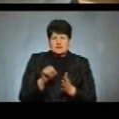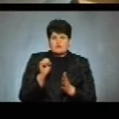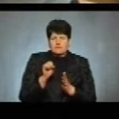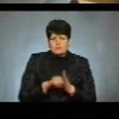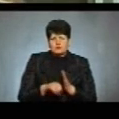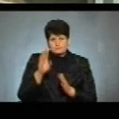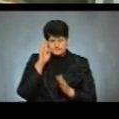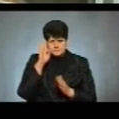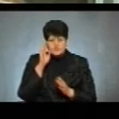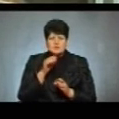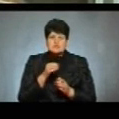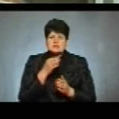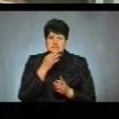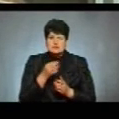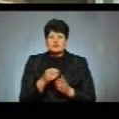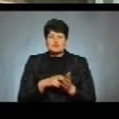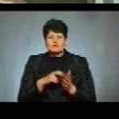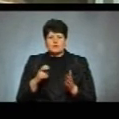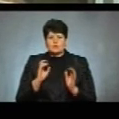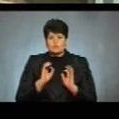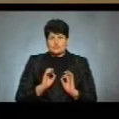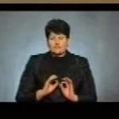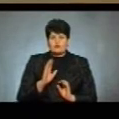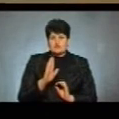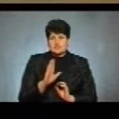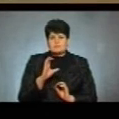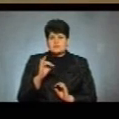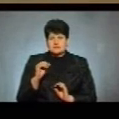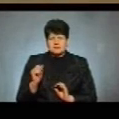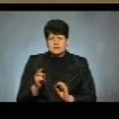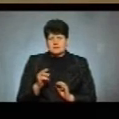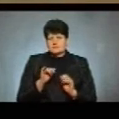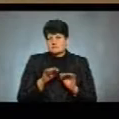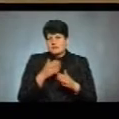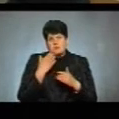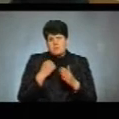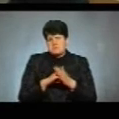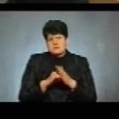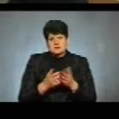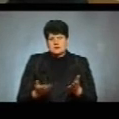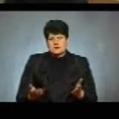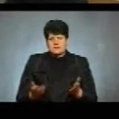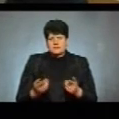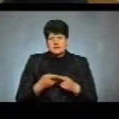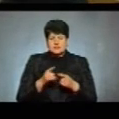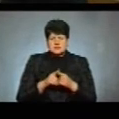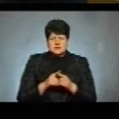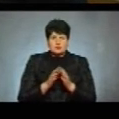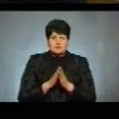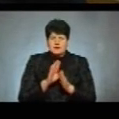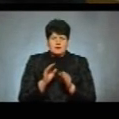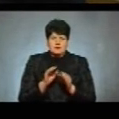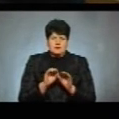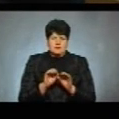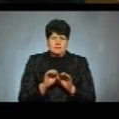Наталії Ващенко, зазначив, що для відводу прокурора Володимира Сипеня від справи немає підстав. Це є клопотання не обґрунтоване, тому воно